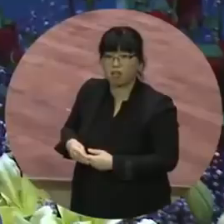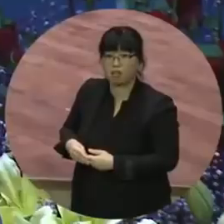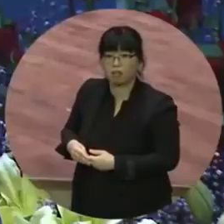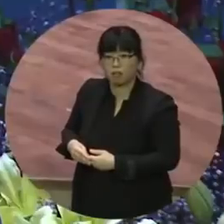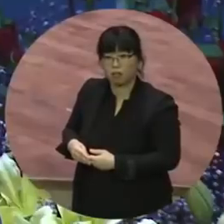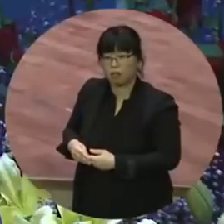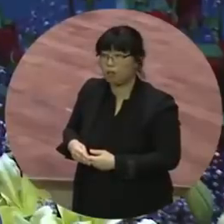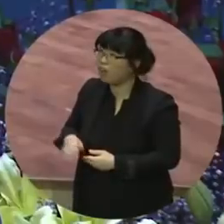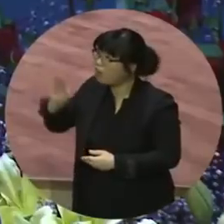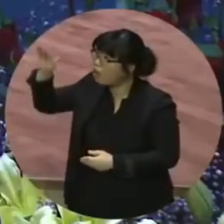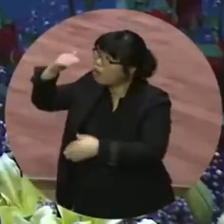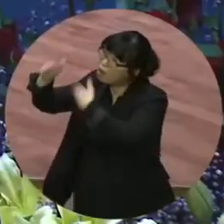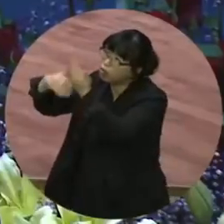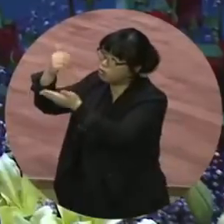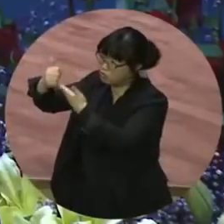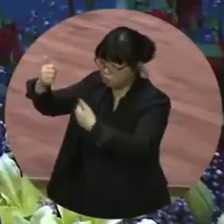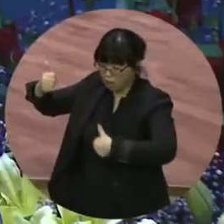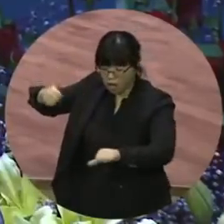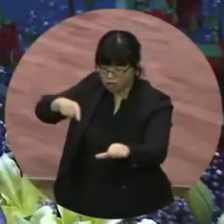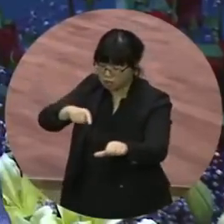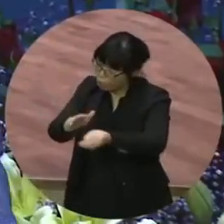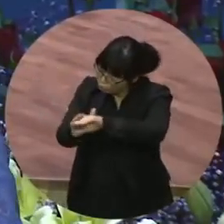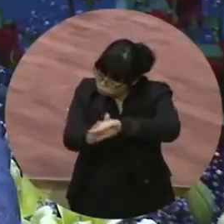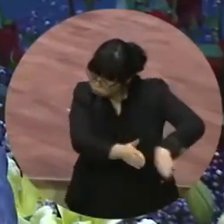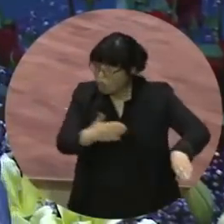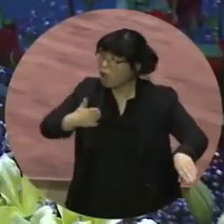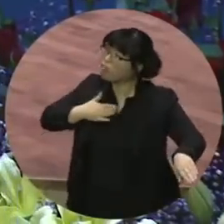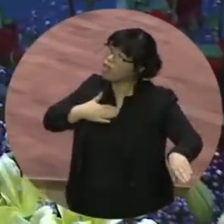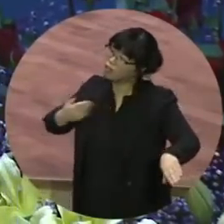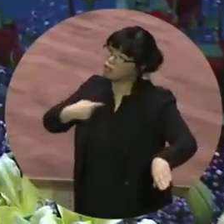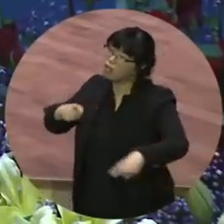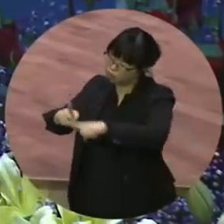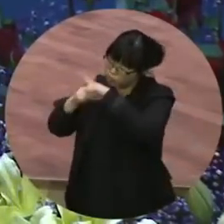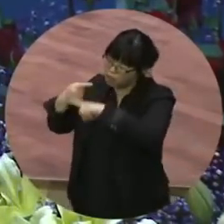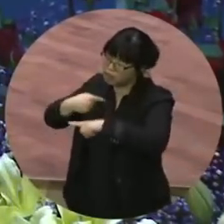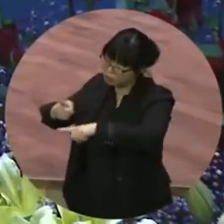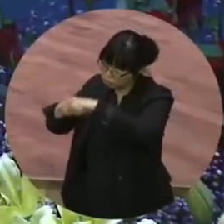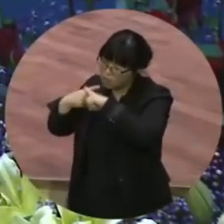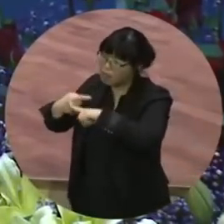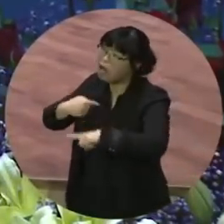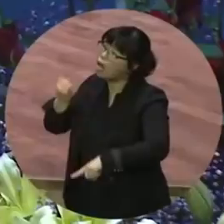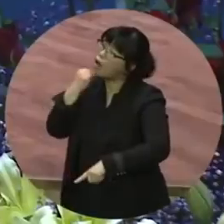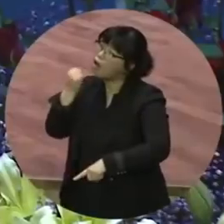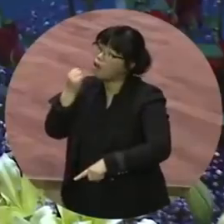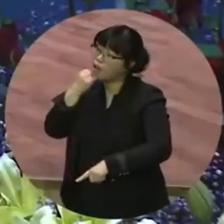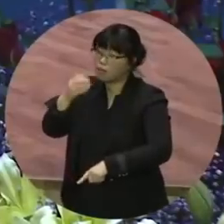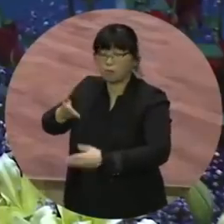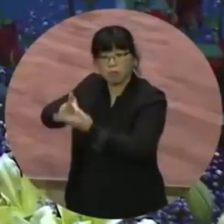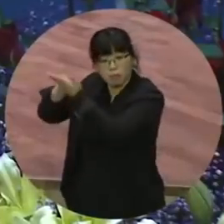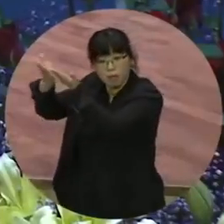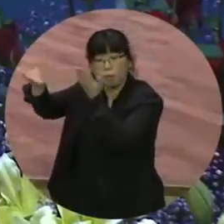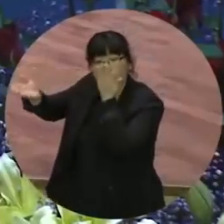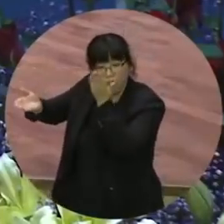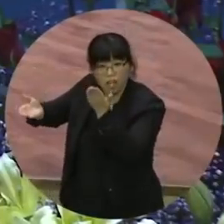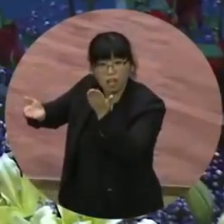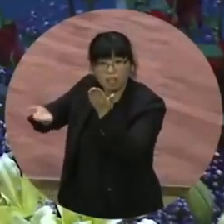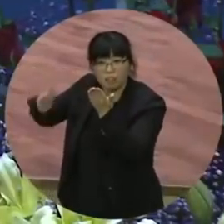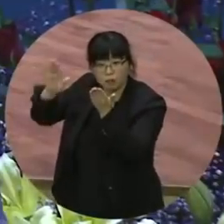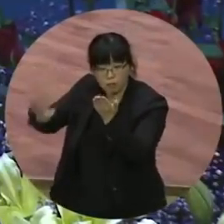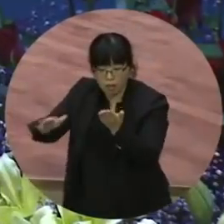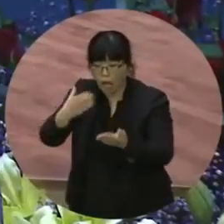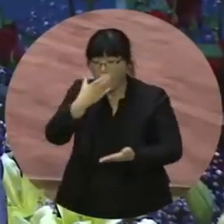내가 잘해 주겠습니다. 얼마든지 핑계될 수 있고 따질 수 있습니다. 그런데 아브라함은 뭐요? 아침에 일찍 일어나